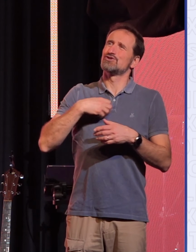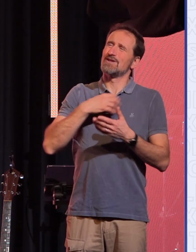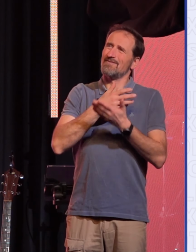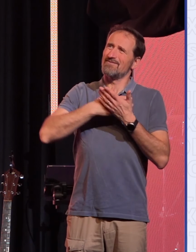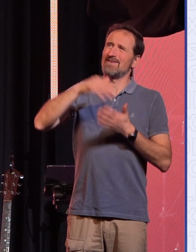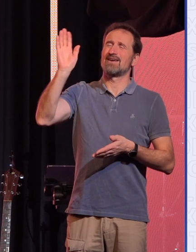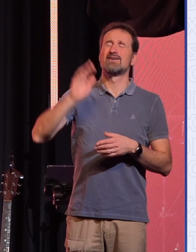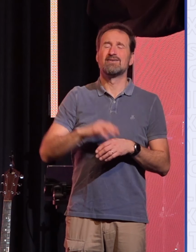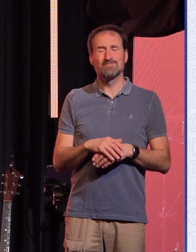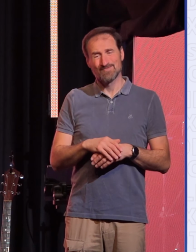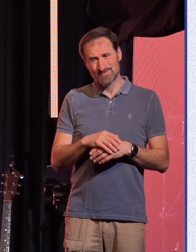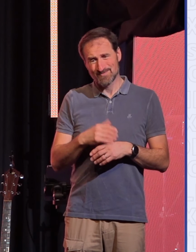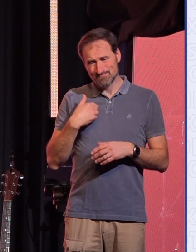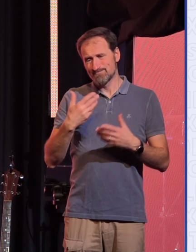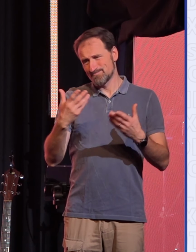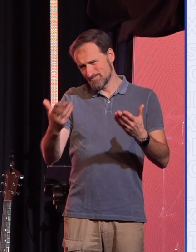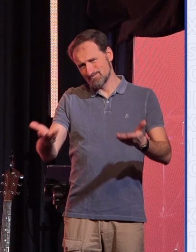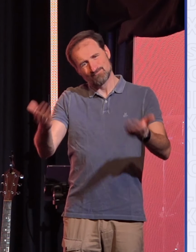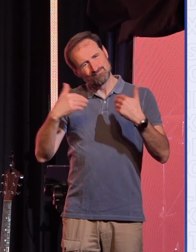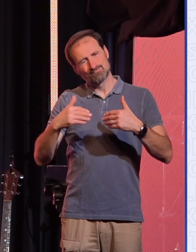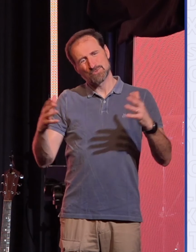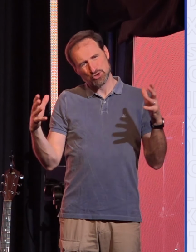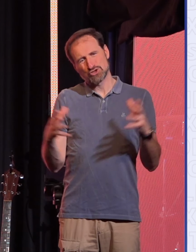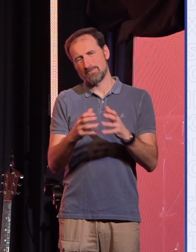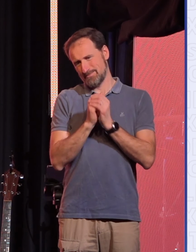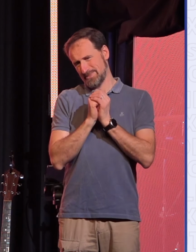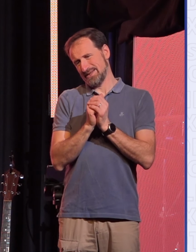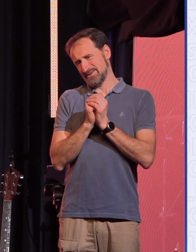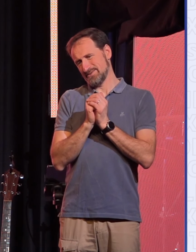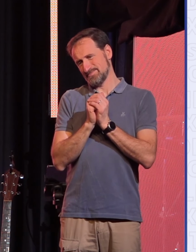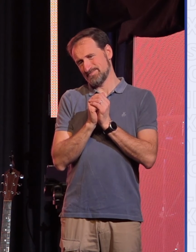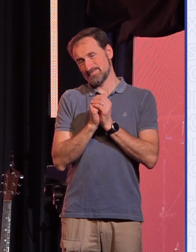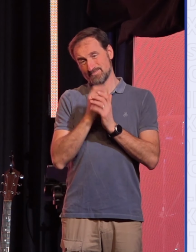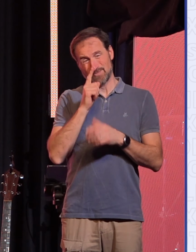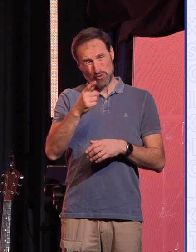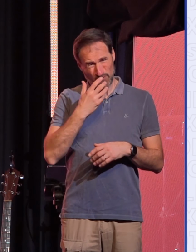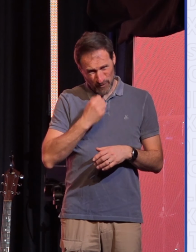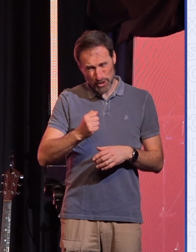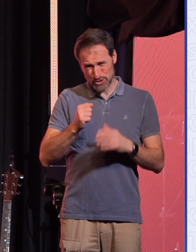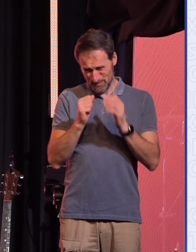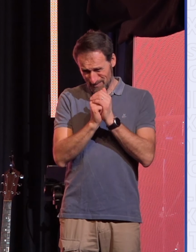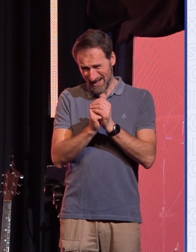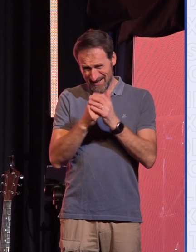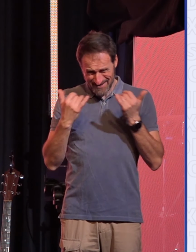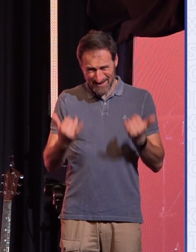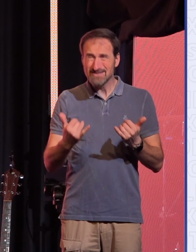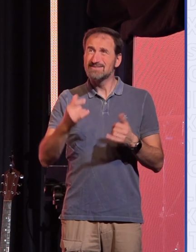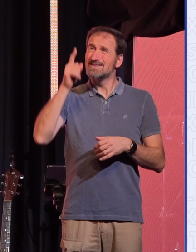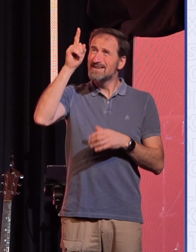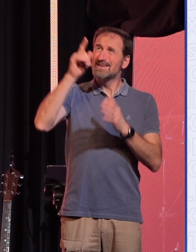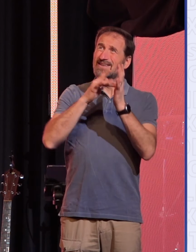Wenn du heute Morgen die Entscheidung triffst, heb einfach kurz deine Hand, dass ich weiß, mit wem ich bete.